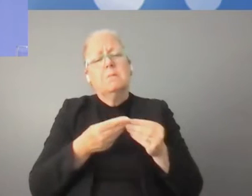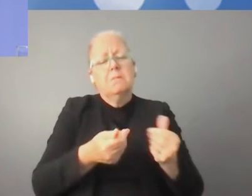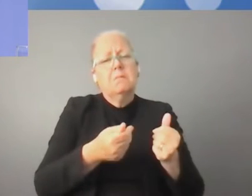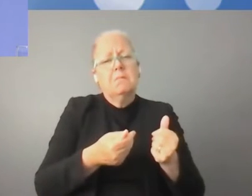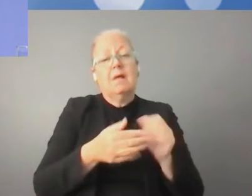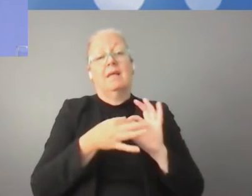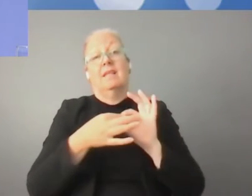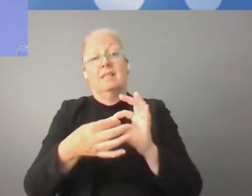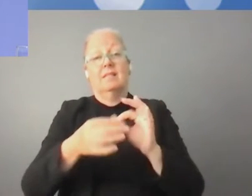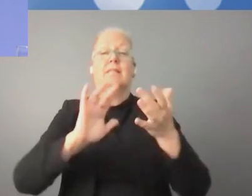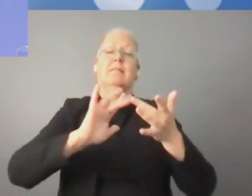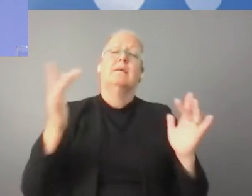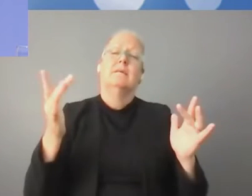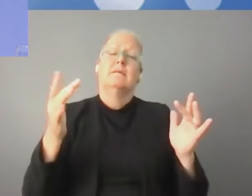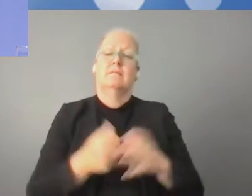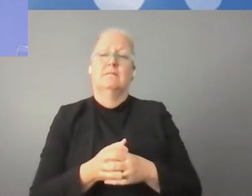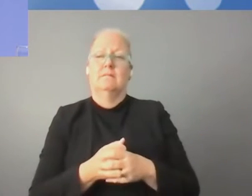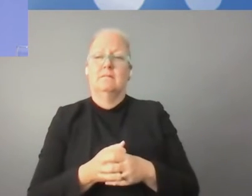который говорил, что